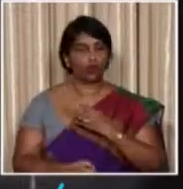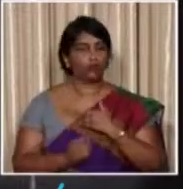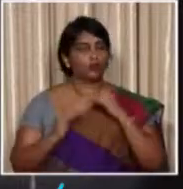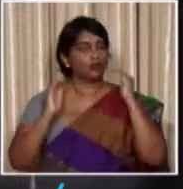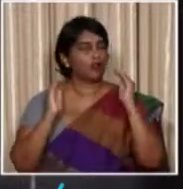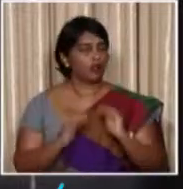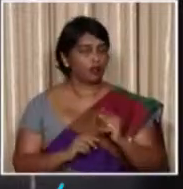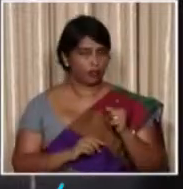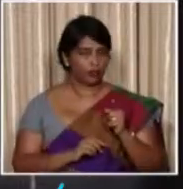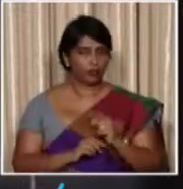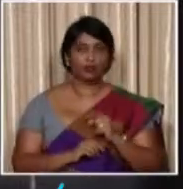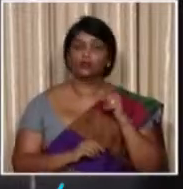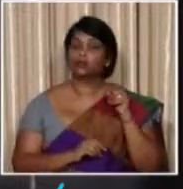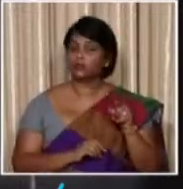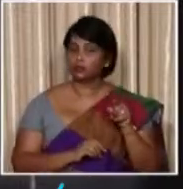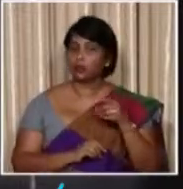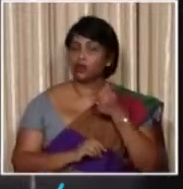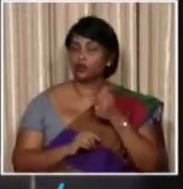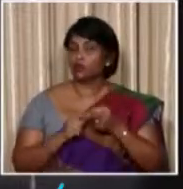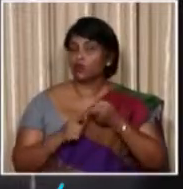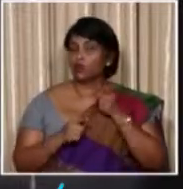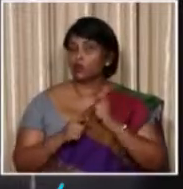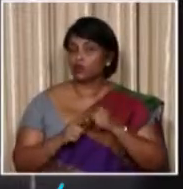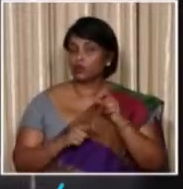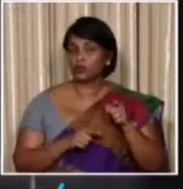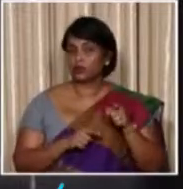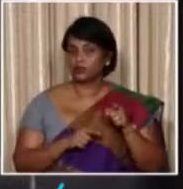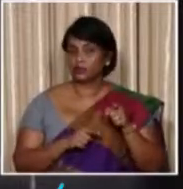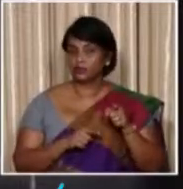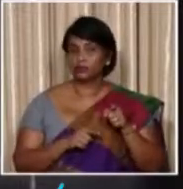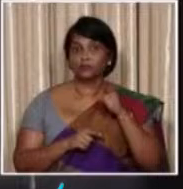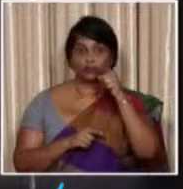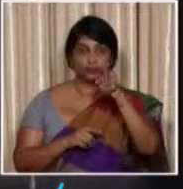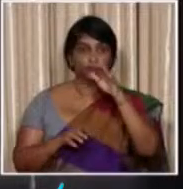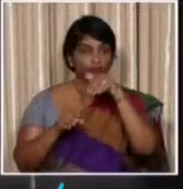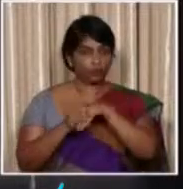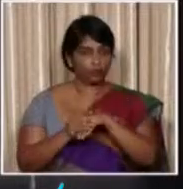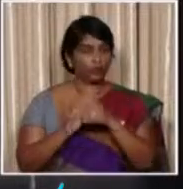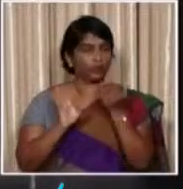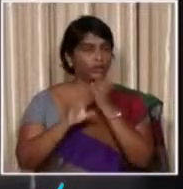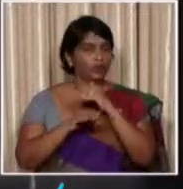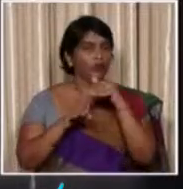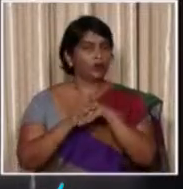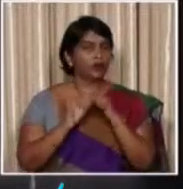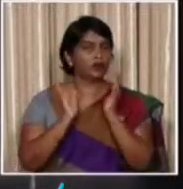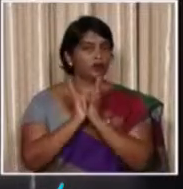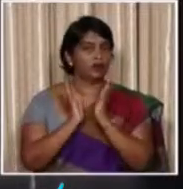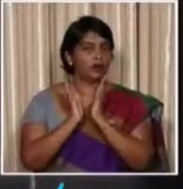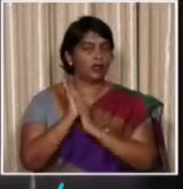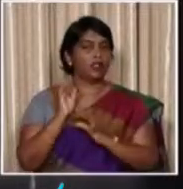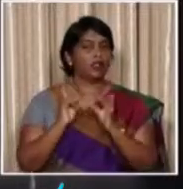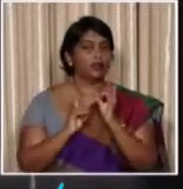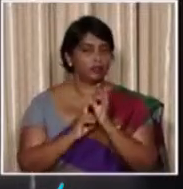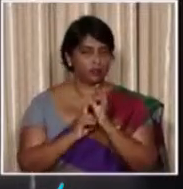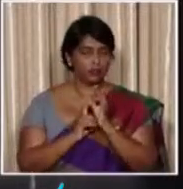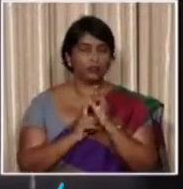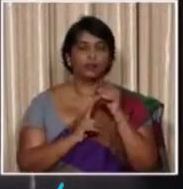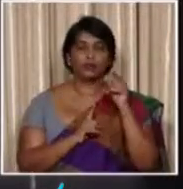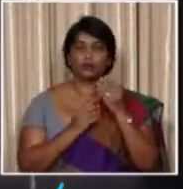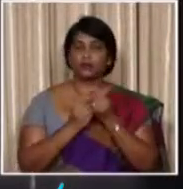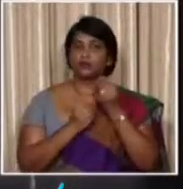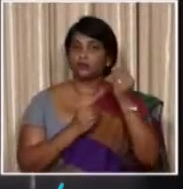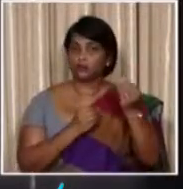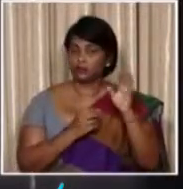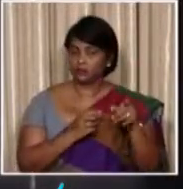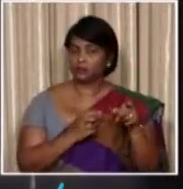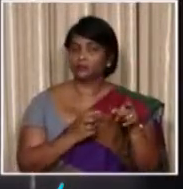aduen mekata honda mudahar ne tamai obelage andu be mita kaling hita bu wana jiwi amati ketua ada bar di lati